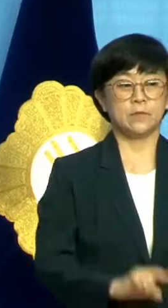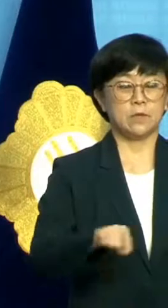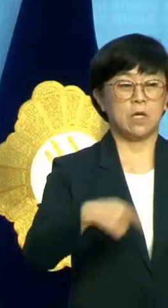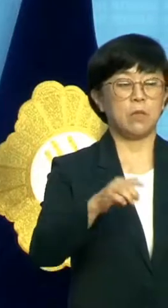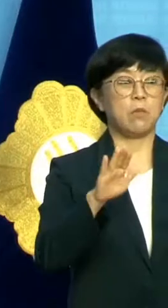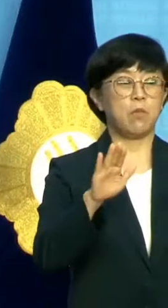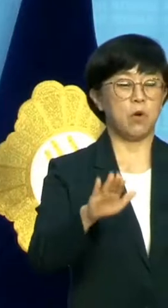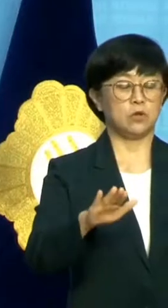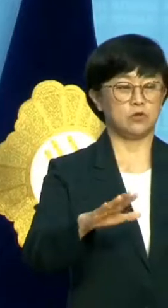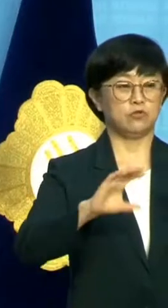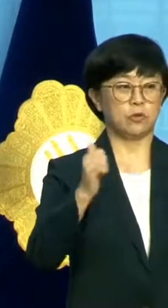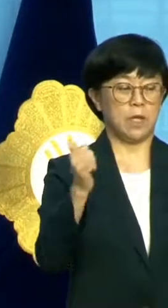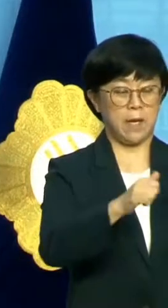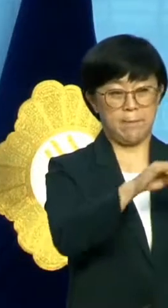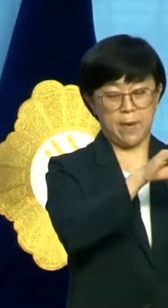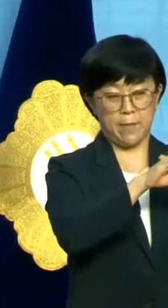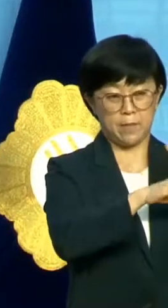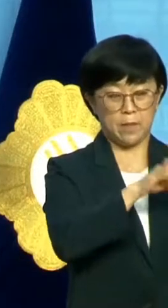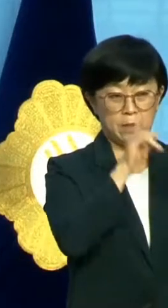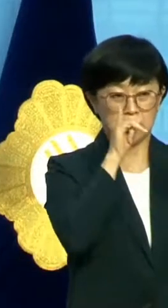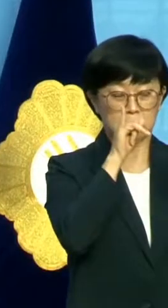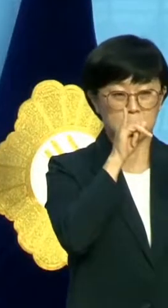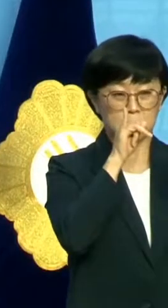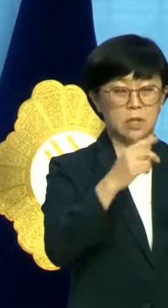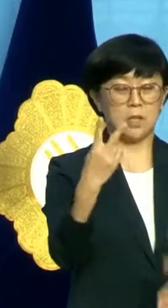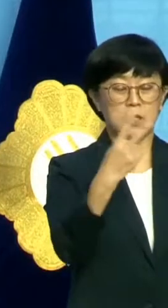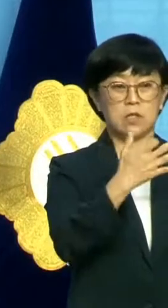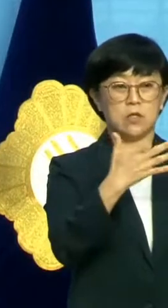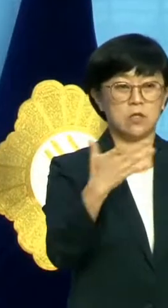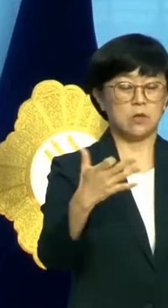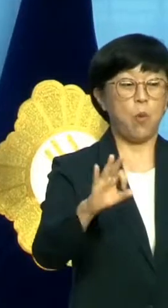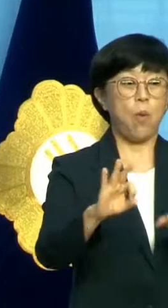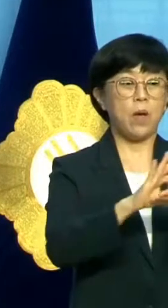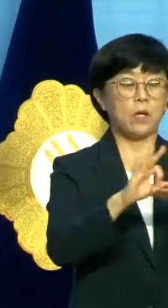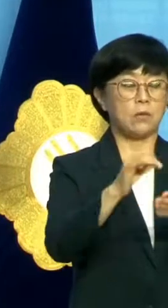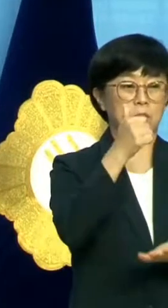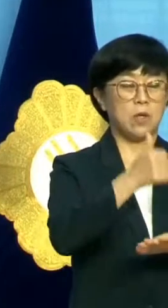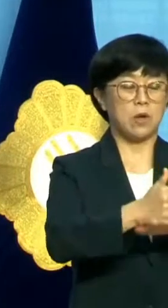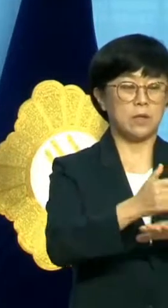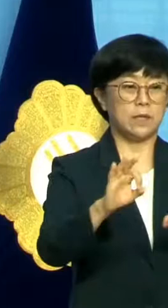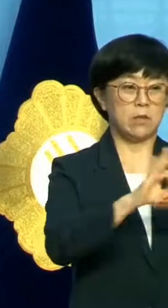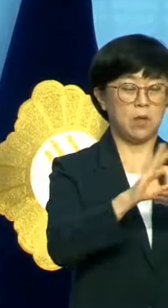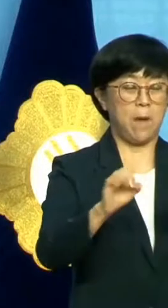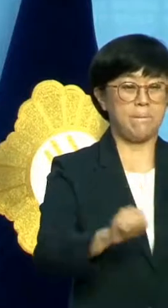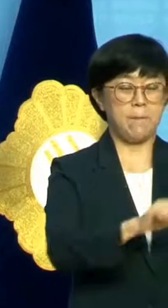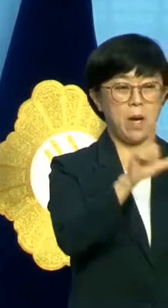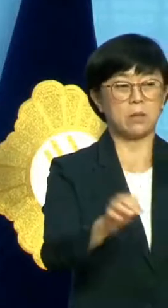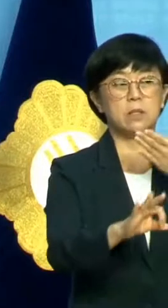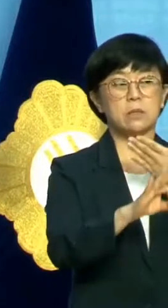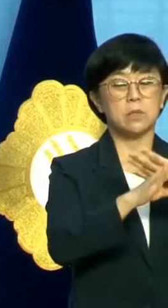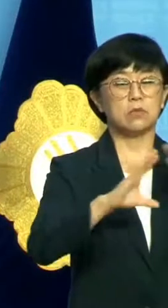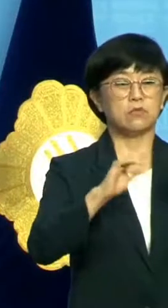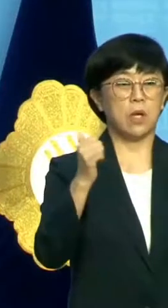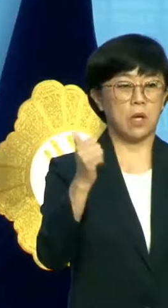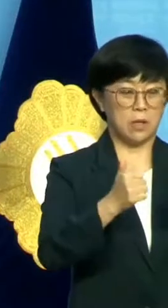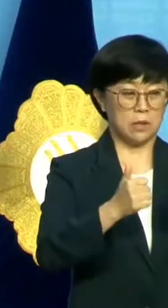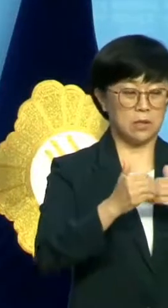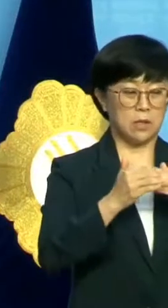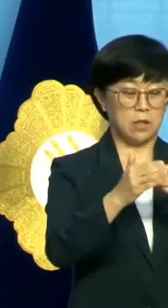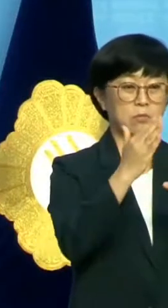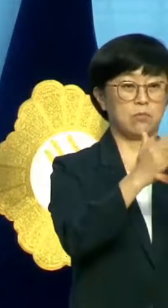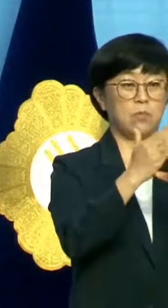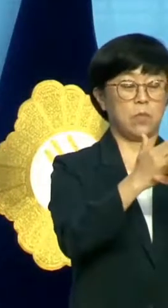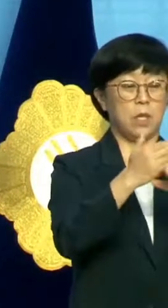다음 이번주 국회 의사일정 입니다 2019 회계년도 교사를 위한 8월 임시국회가 진행 중에 있습니다